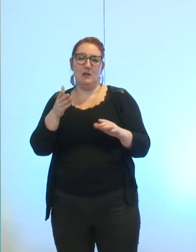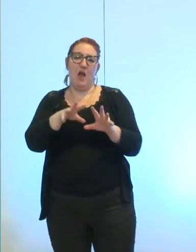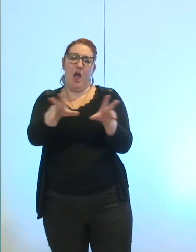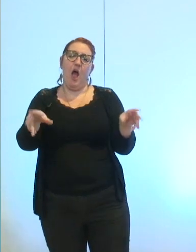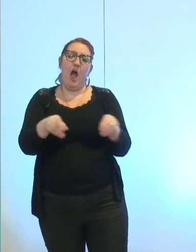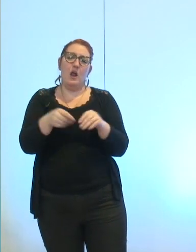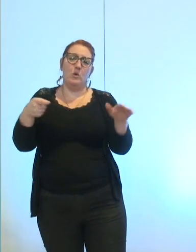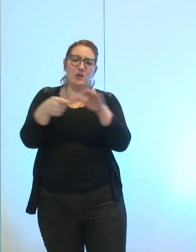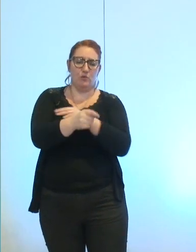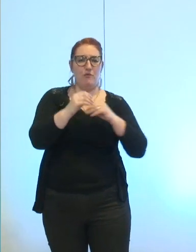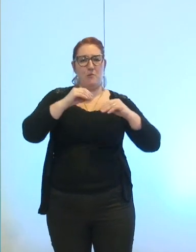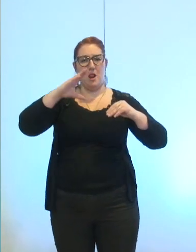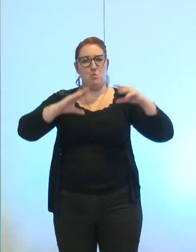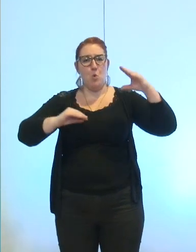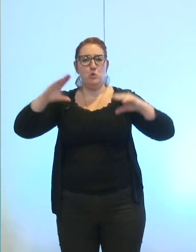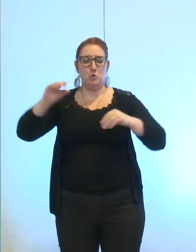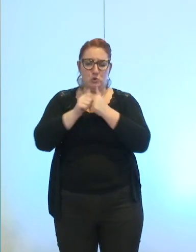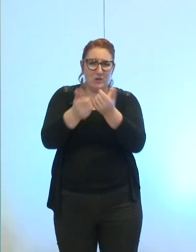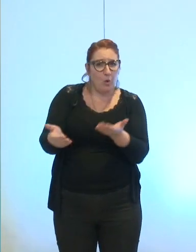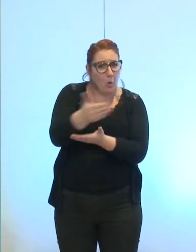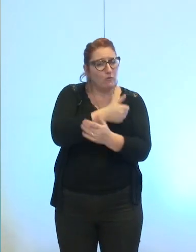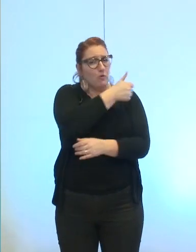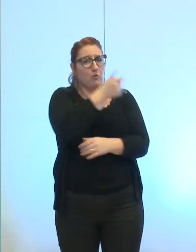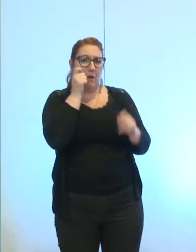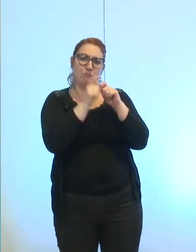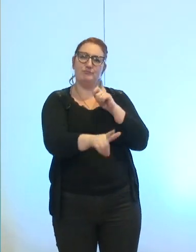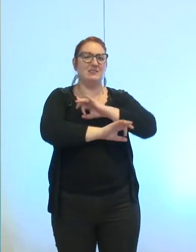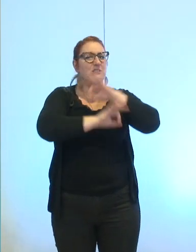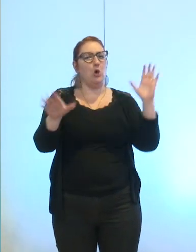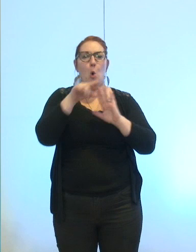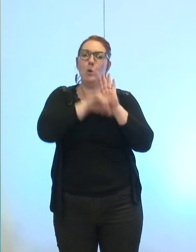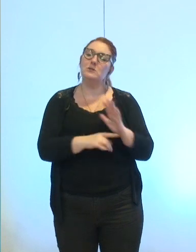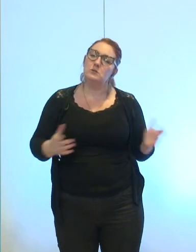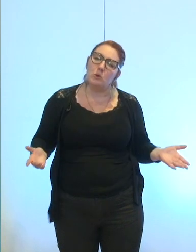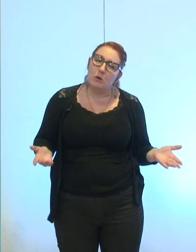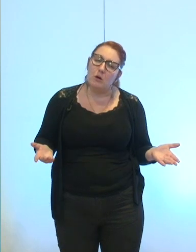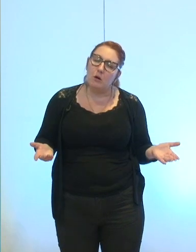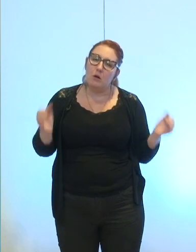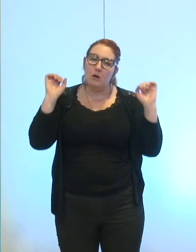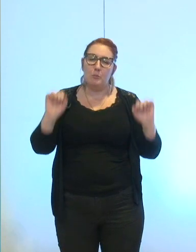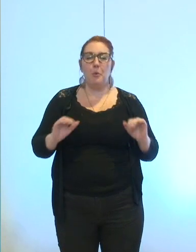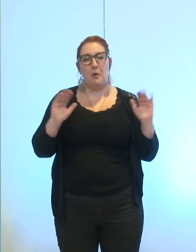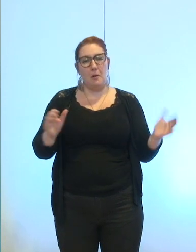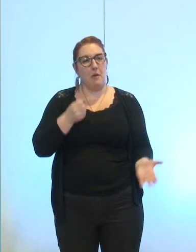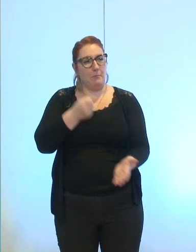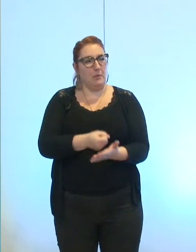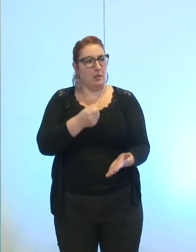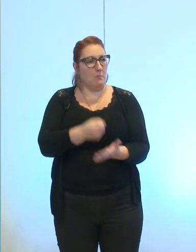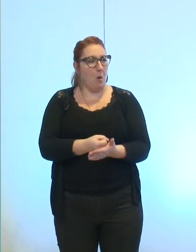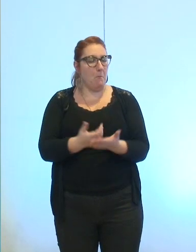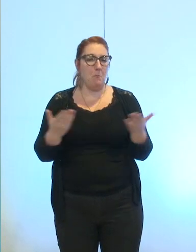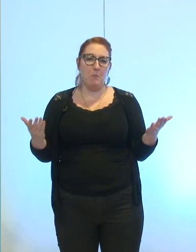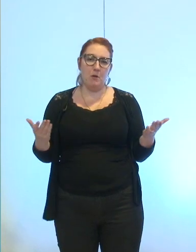familiales en fonction des revenus vous pourriez au moins au moins ne pas